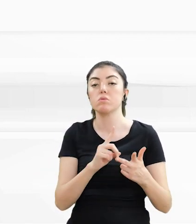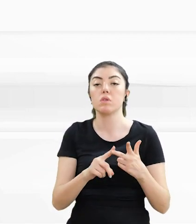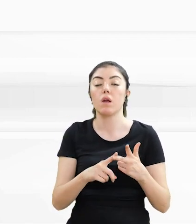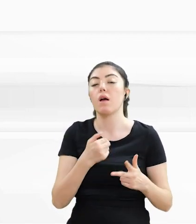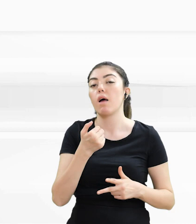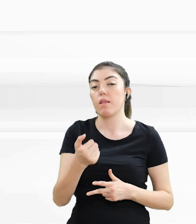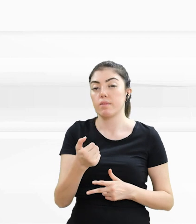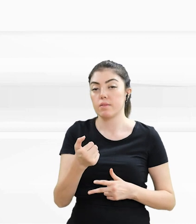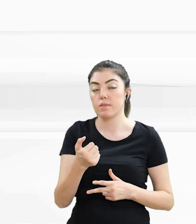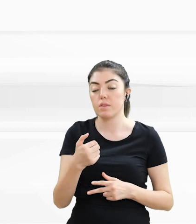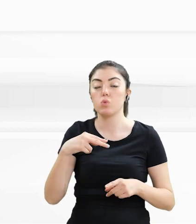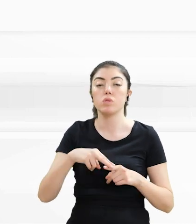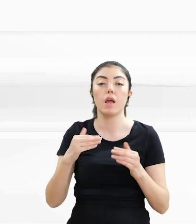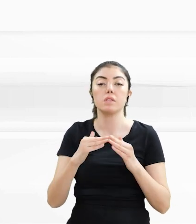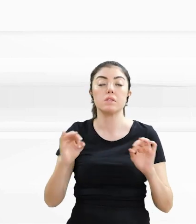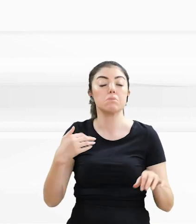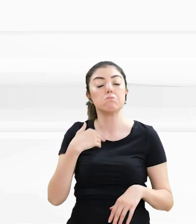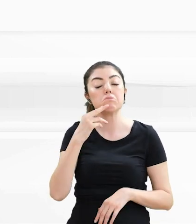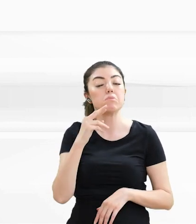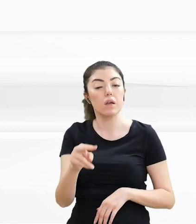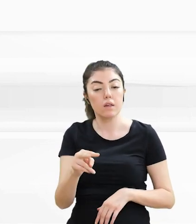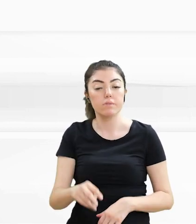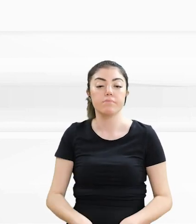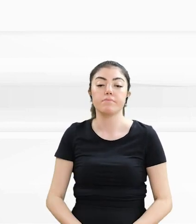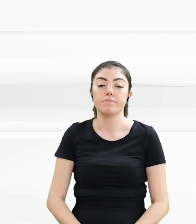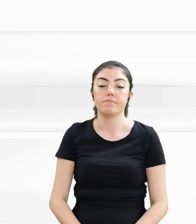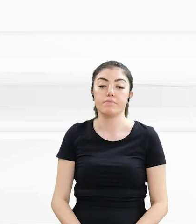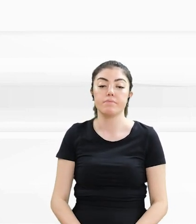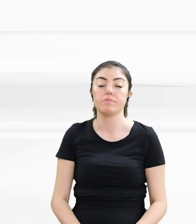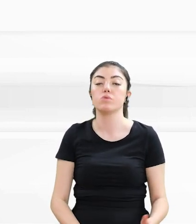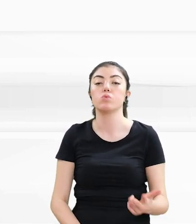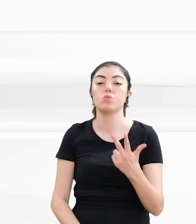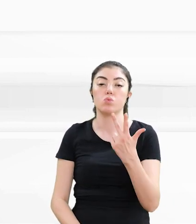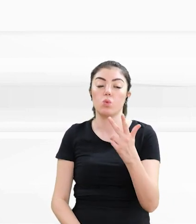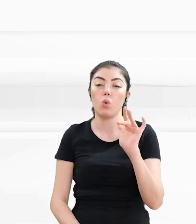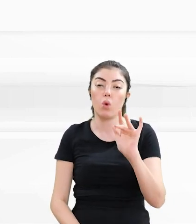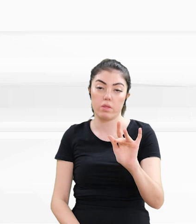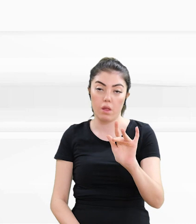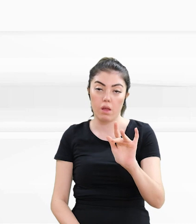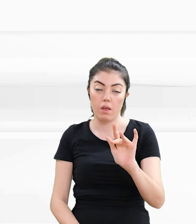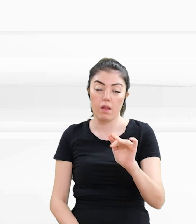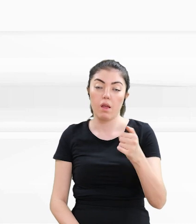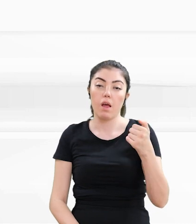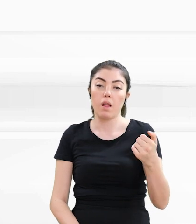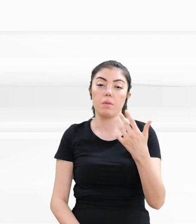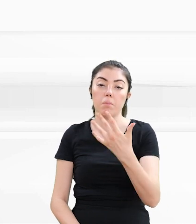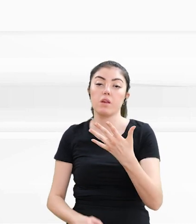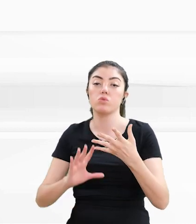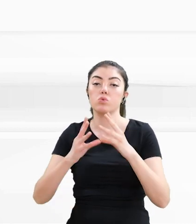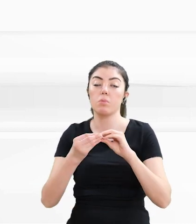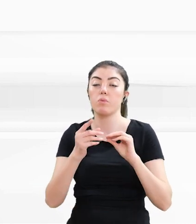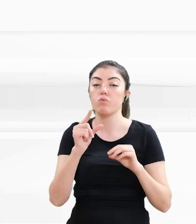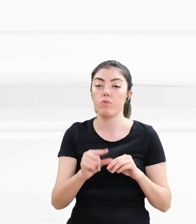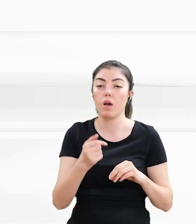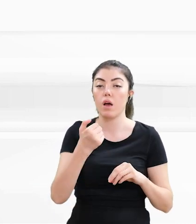diğer kenarda 61 mutlu bakılmış gel eşitsizliğini sağlıyorum 3 ortaya alalım 3 diğer iki kenarın yani altı ile 5'in